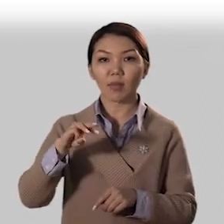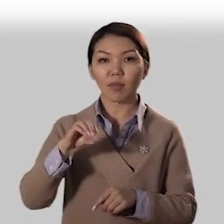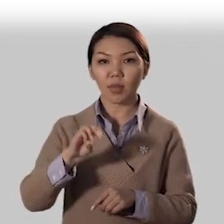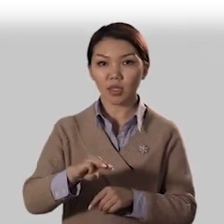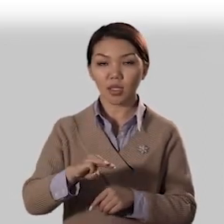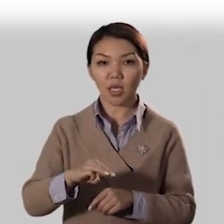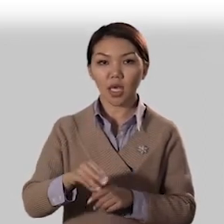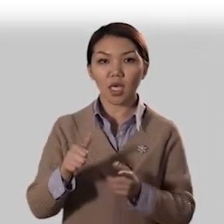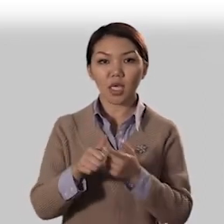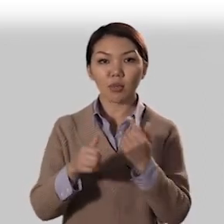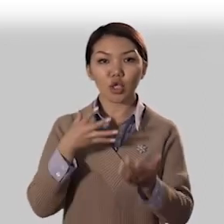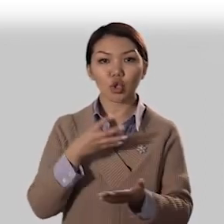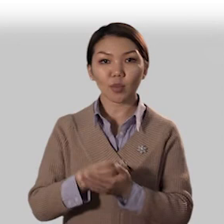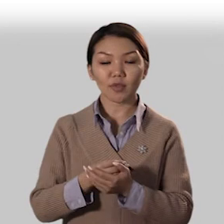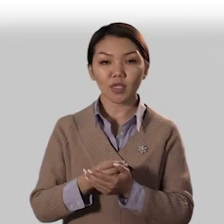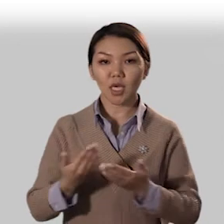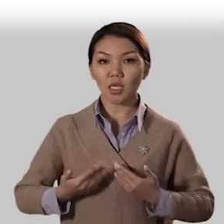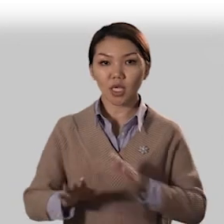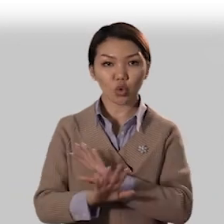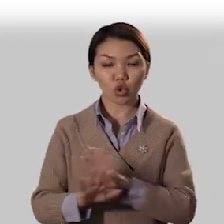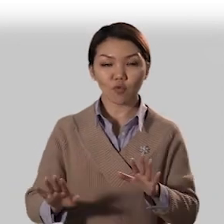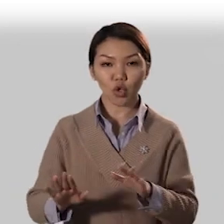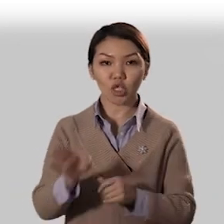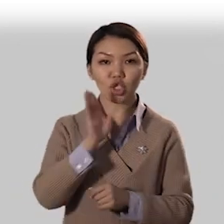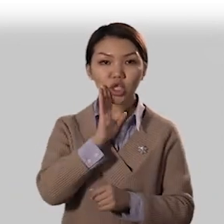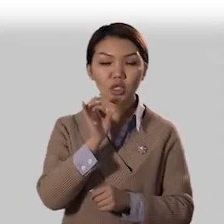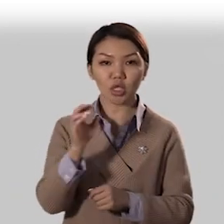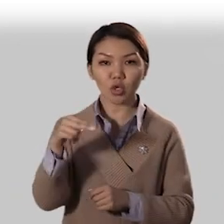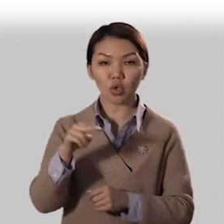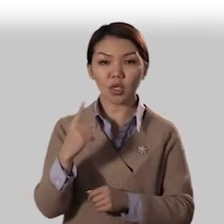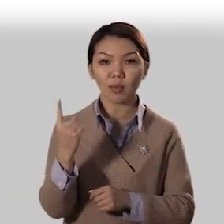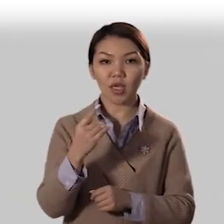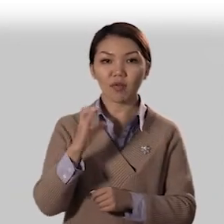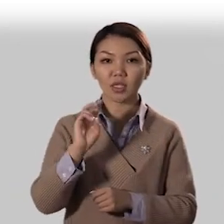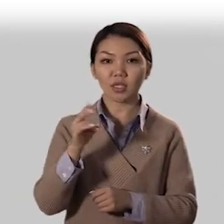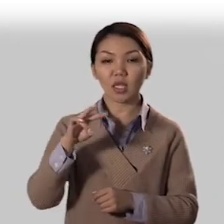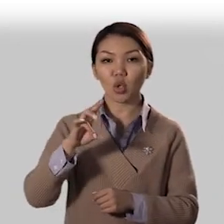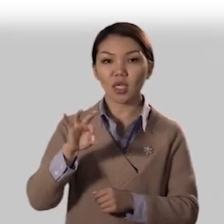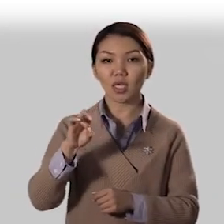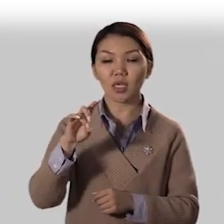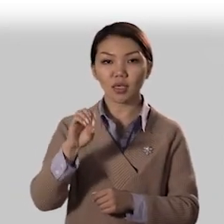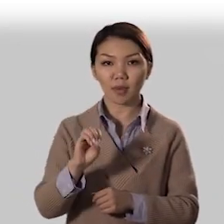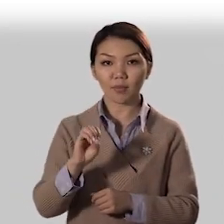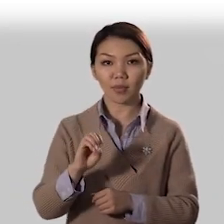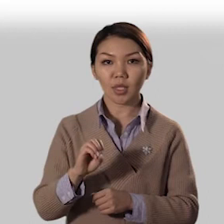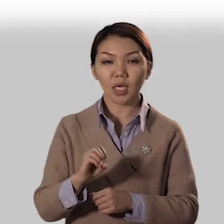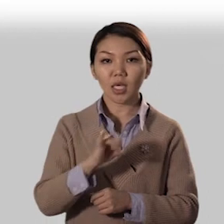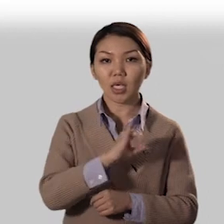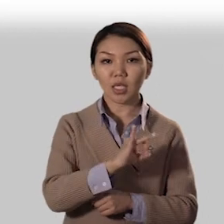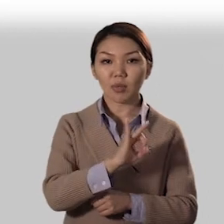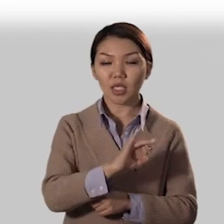собственное неодушевленное женский род первое склонение именительный падеж